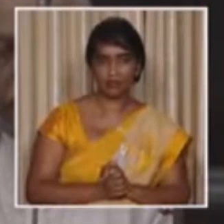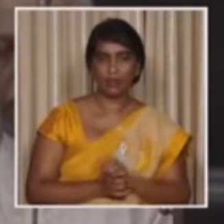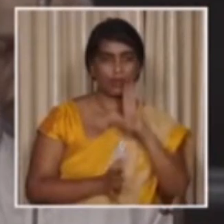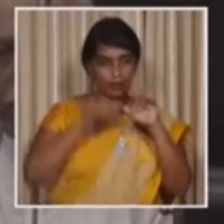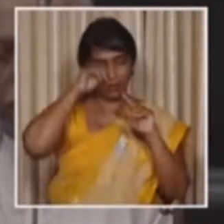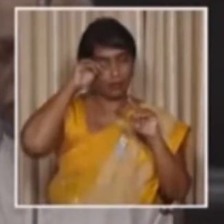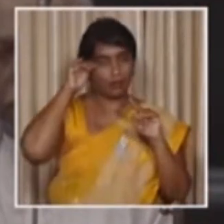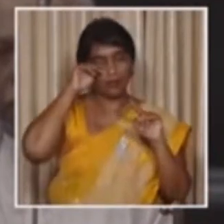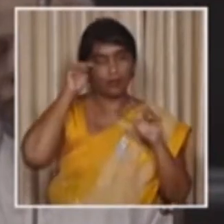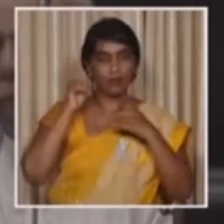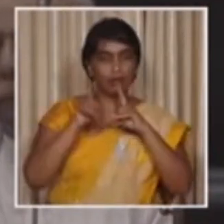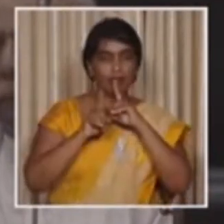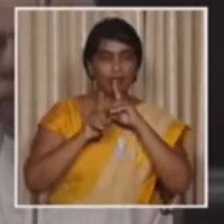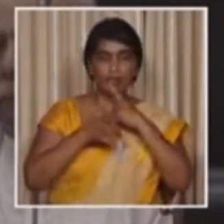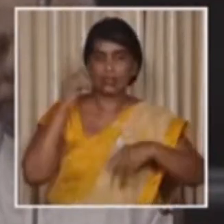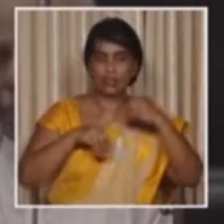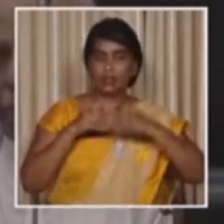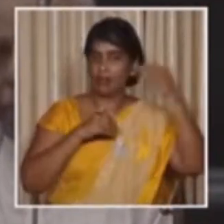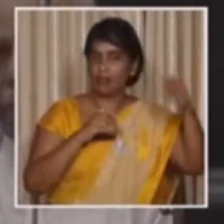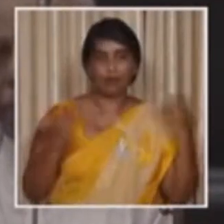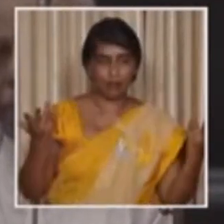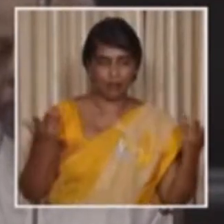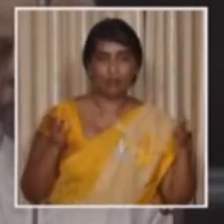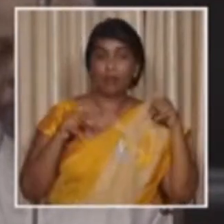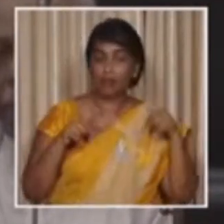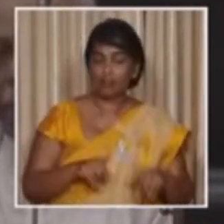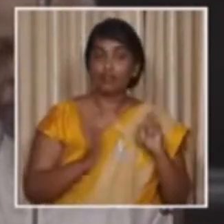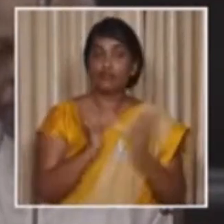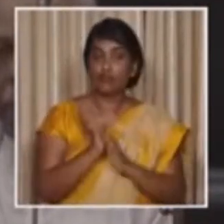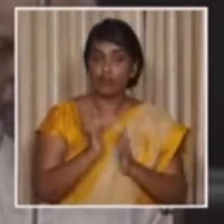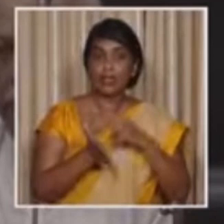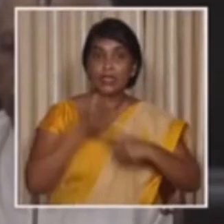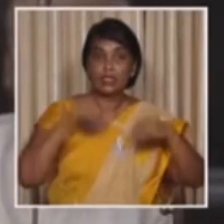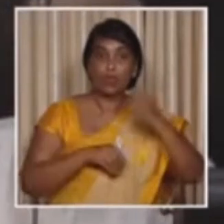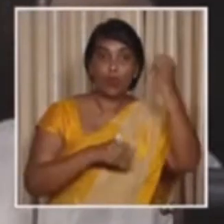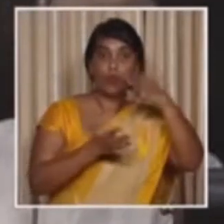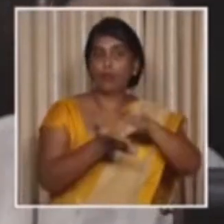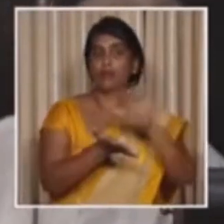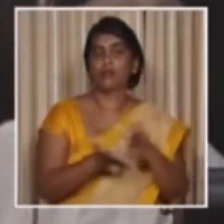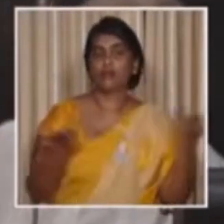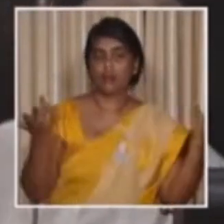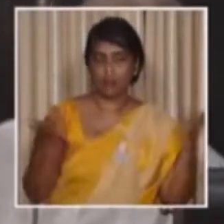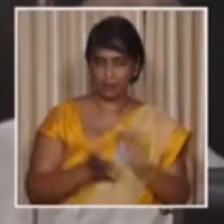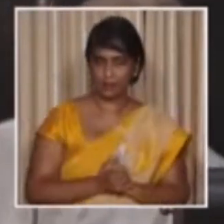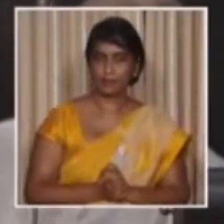මං ඡන්දේ කවුරුත් කන්දේ ඡන්දේ කල් දාලා නැහැ තාම කොමිසමෙන් ඡන්දේ තියන්න දිනියක් දාලා